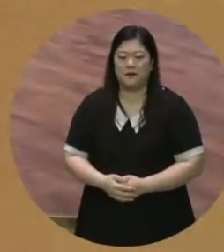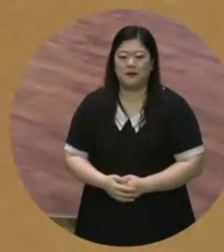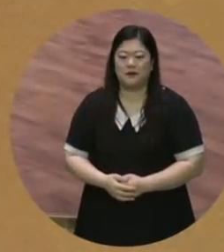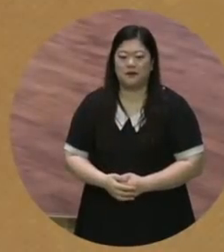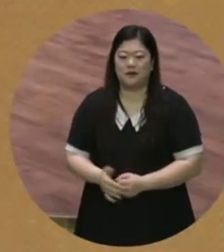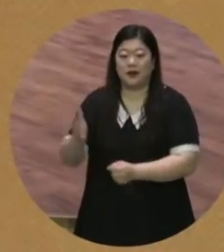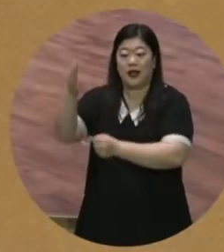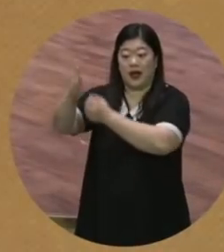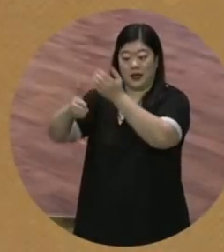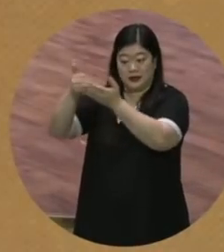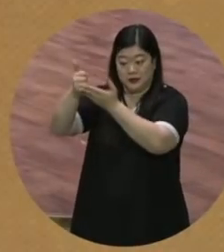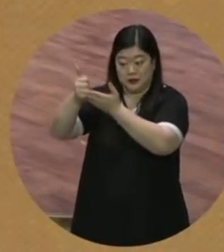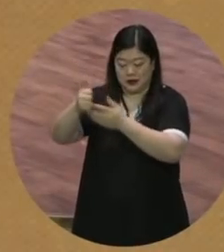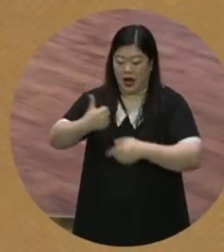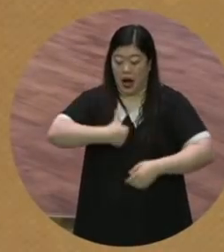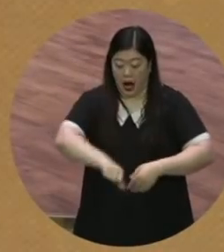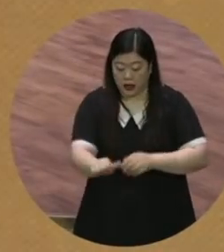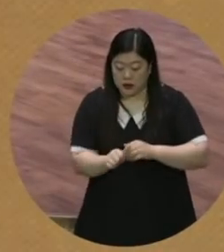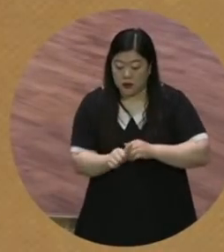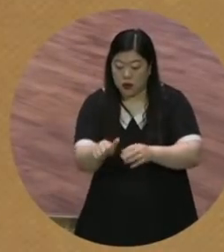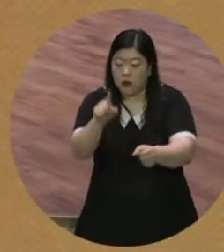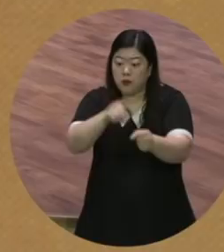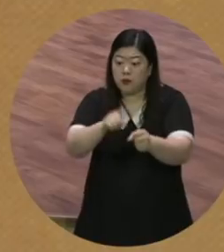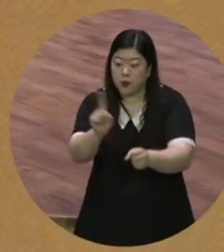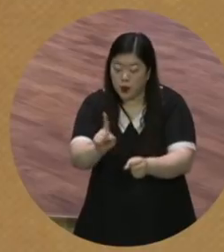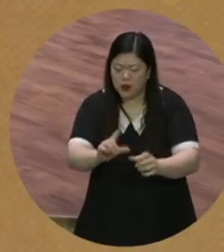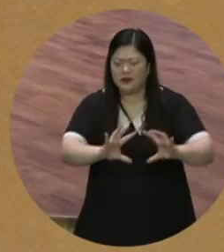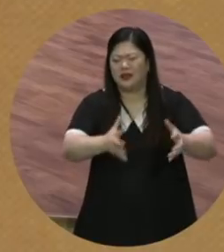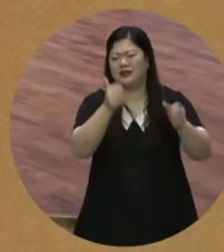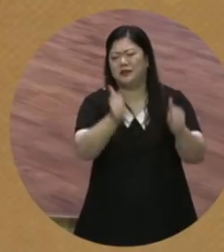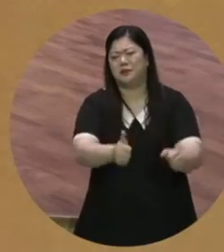하나님이 그 아들을 세상에 보내신 것은